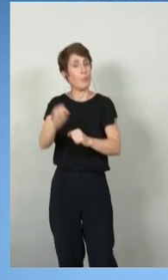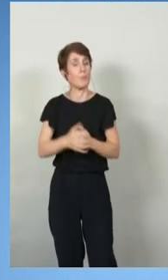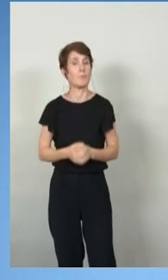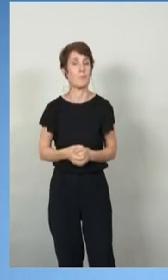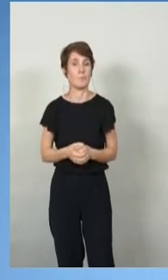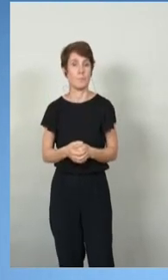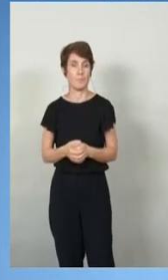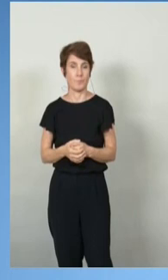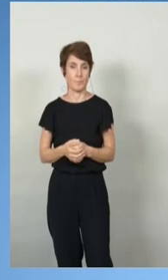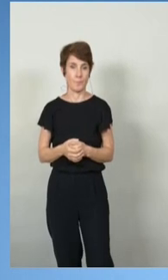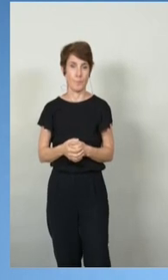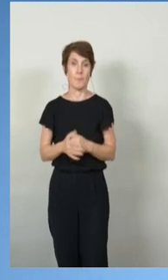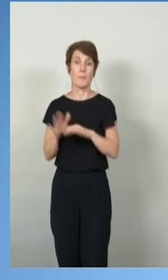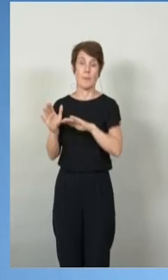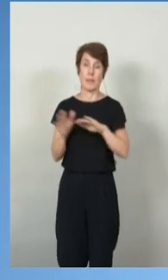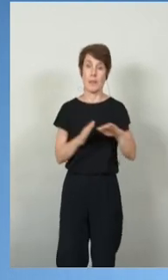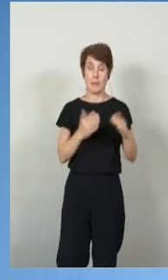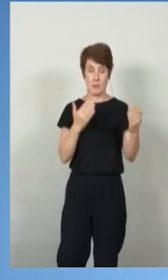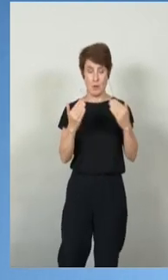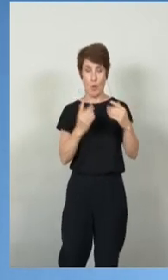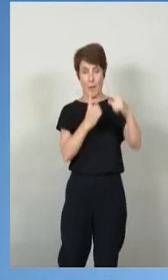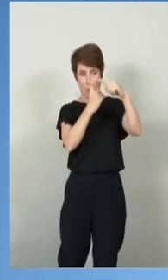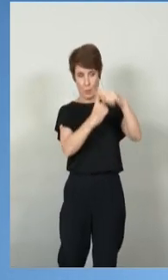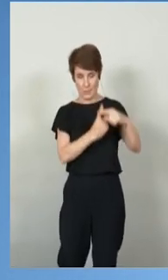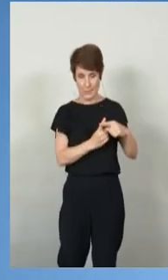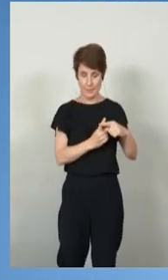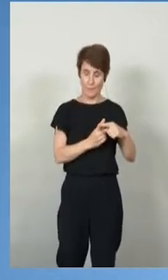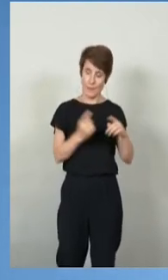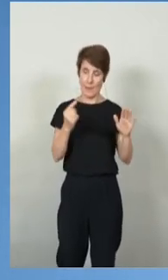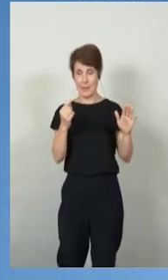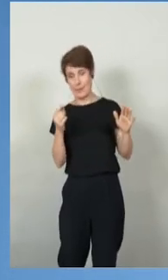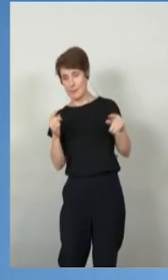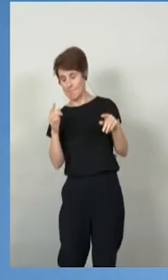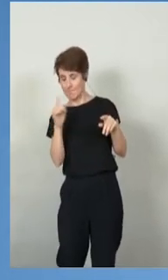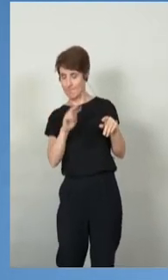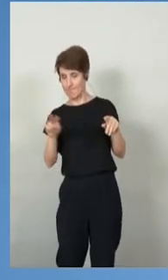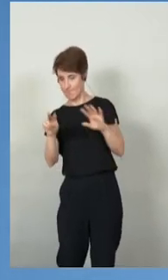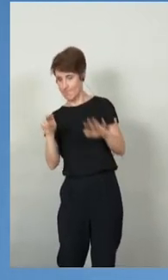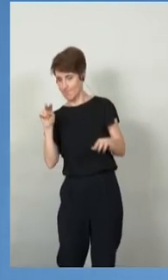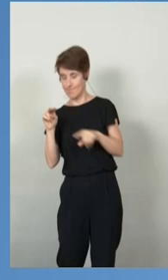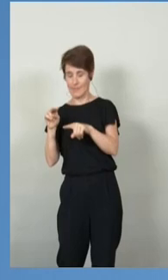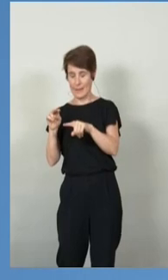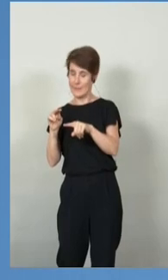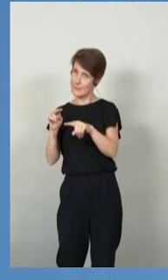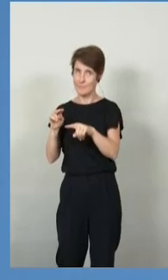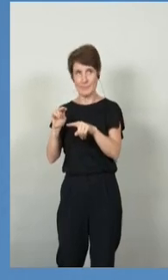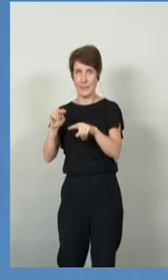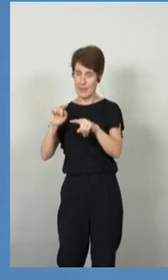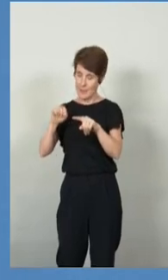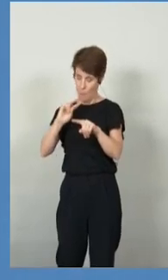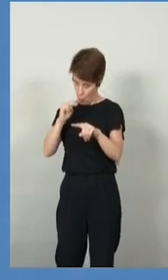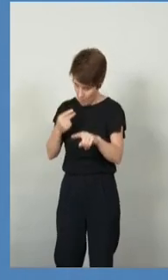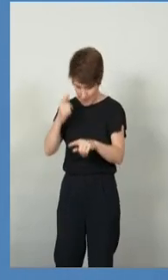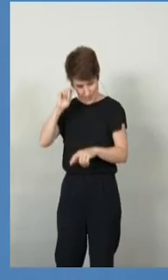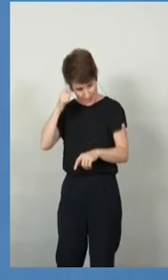les éléments positifs et les éléments sur lesquels il est intéressant que l'ensemble des acteurs du territoire poursuivre leur